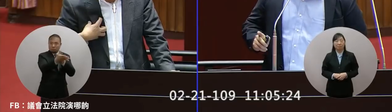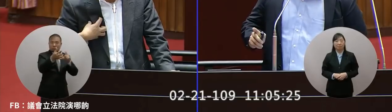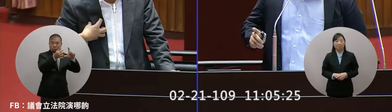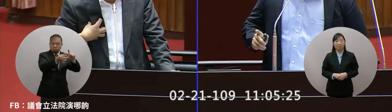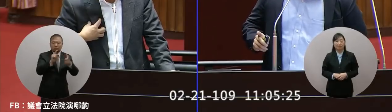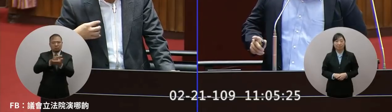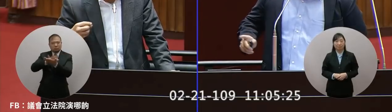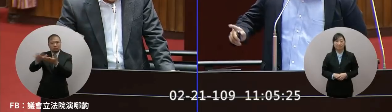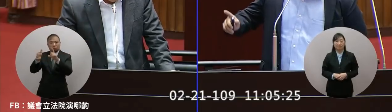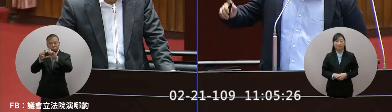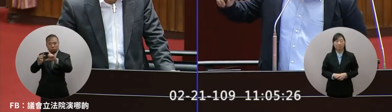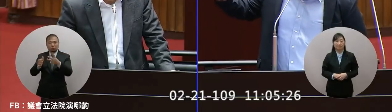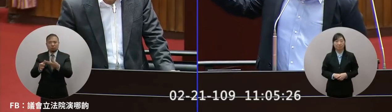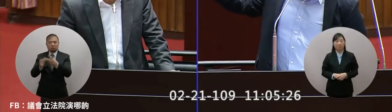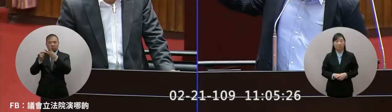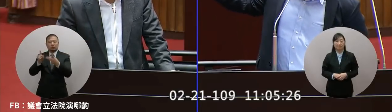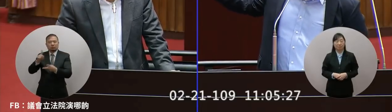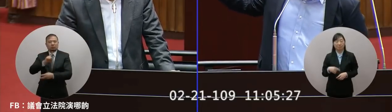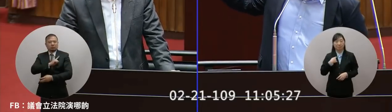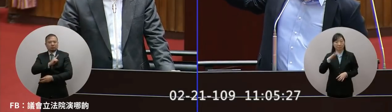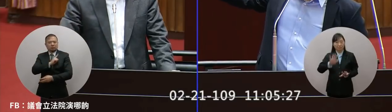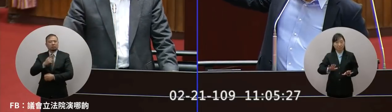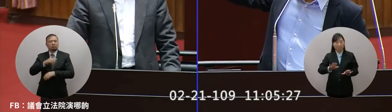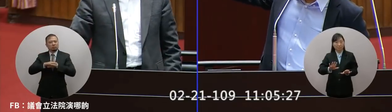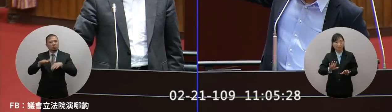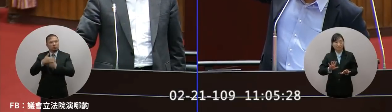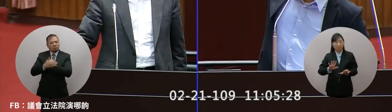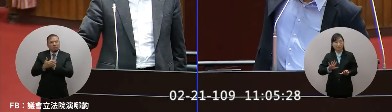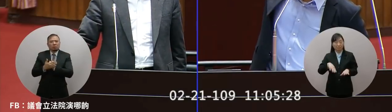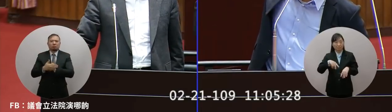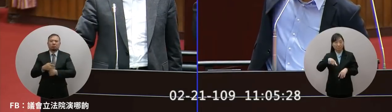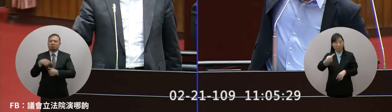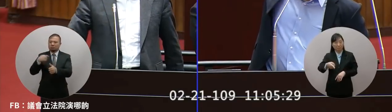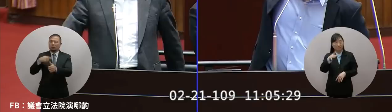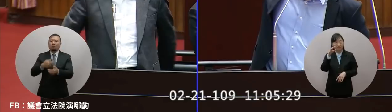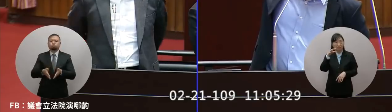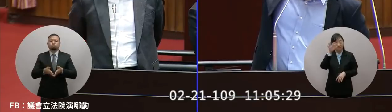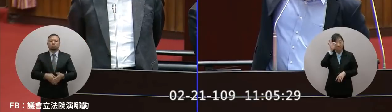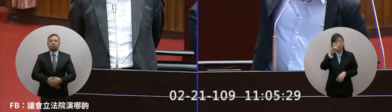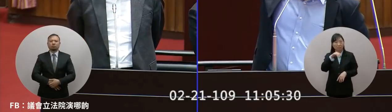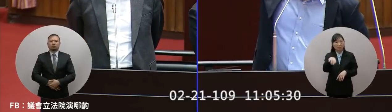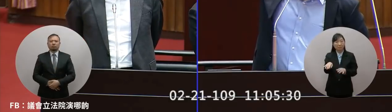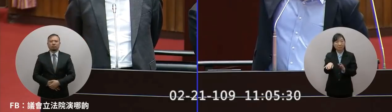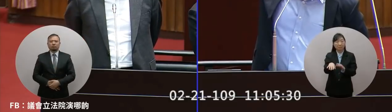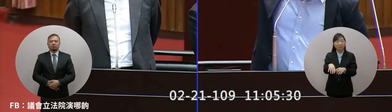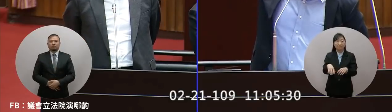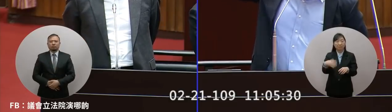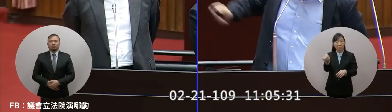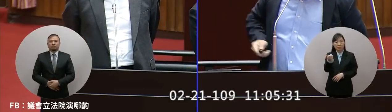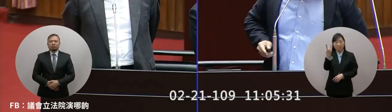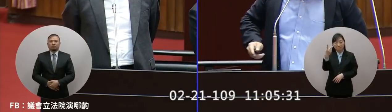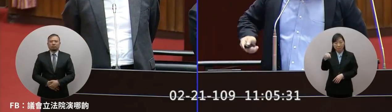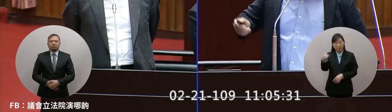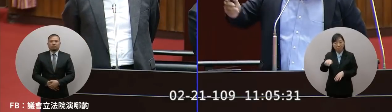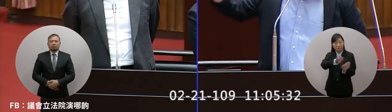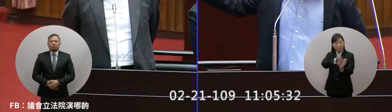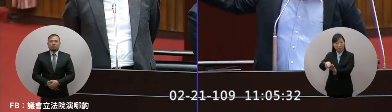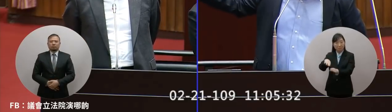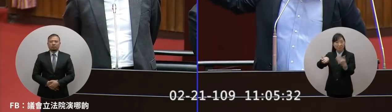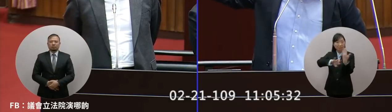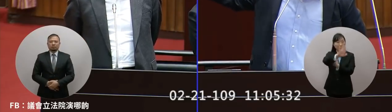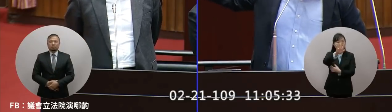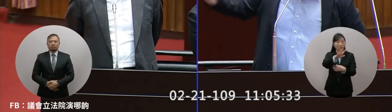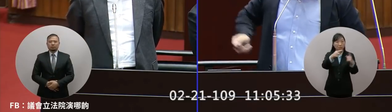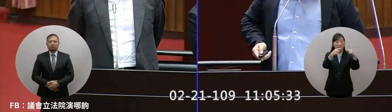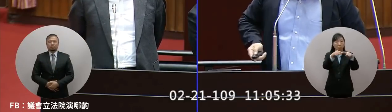怎么样自身的防护，那这我要加强教育。 那我接下来再看一下哈，你看隔壁这个除了这两个之外，其他人都完全没有